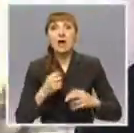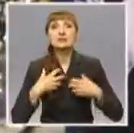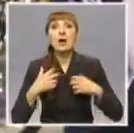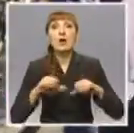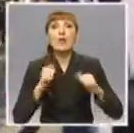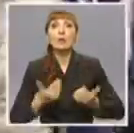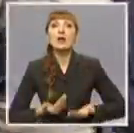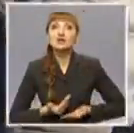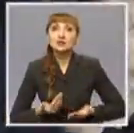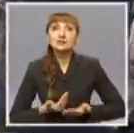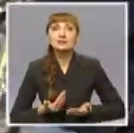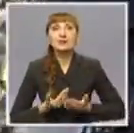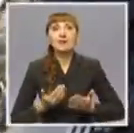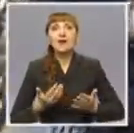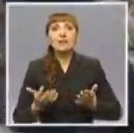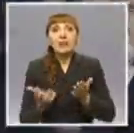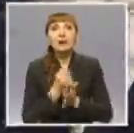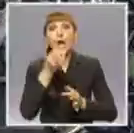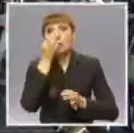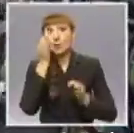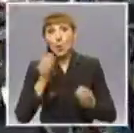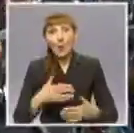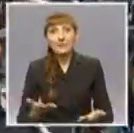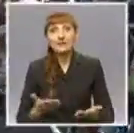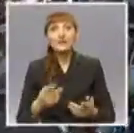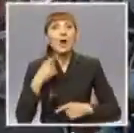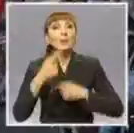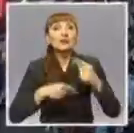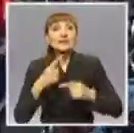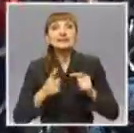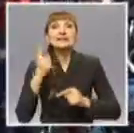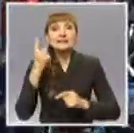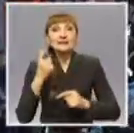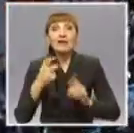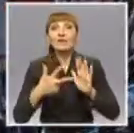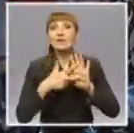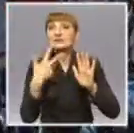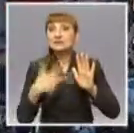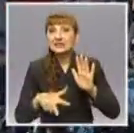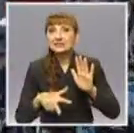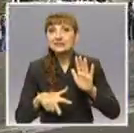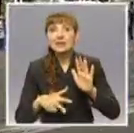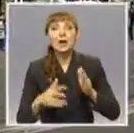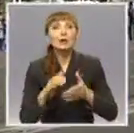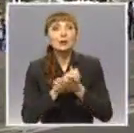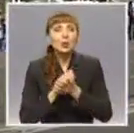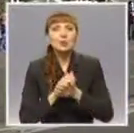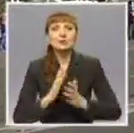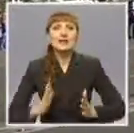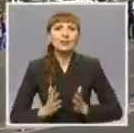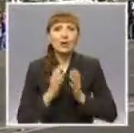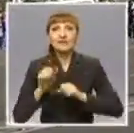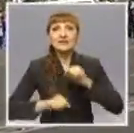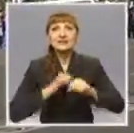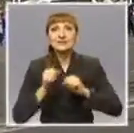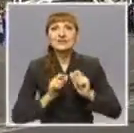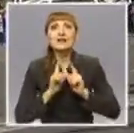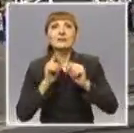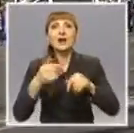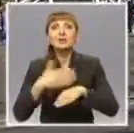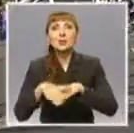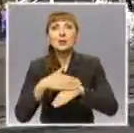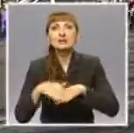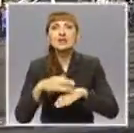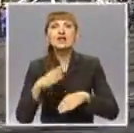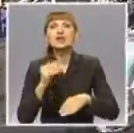здоровый образ жизни. И набираешь опыта. По традиции сигнал прозвучал в 8:30. Дружно с задором велосипедисты отправились вверх